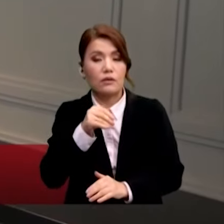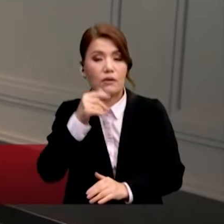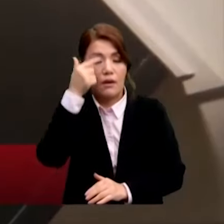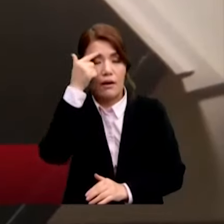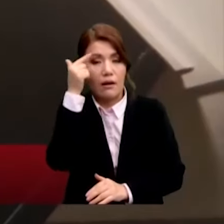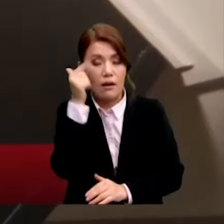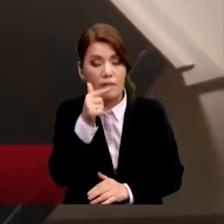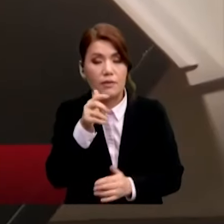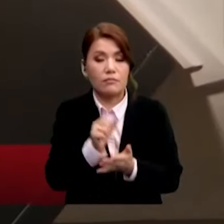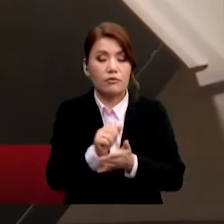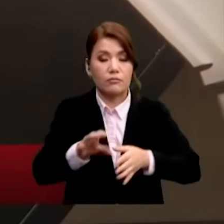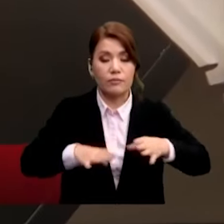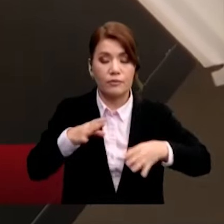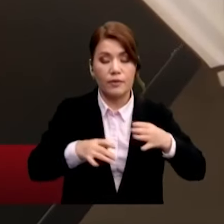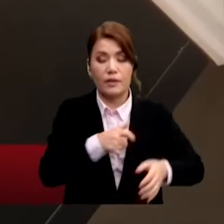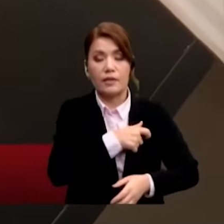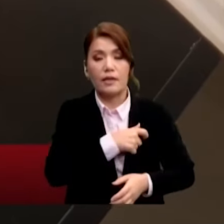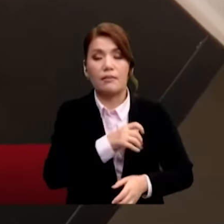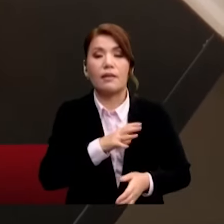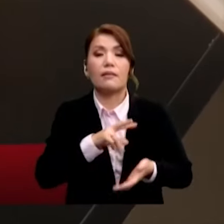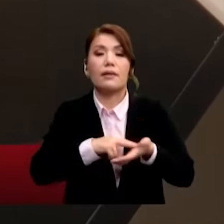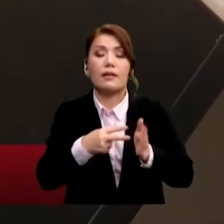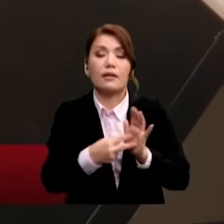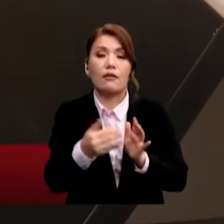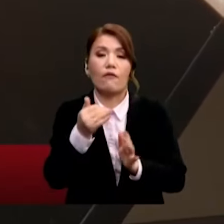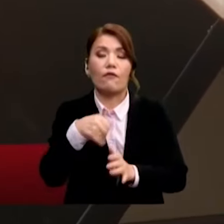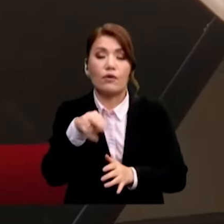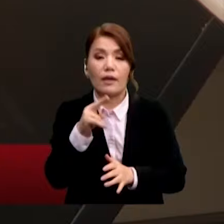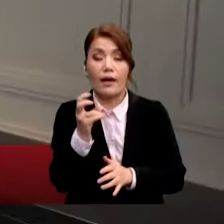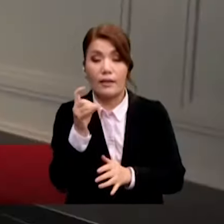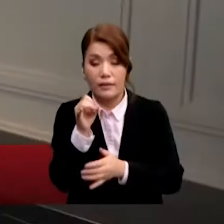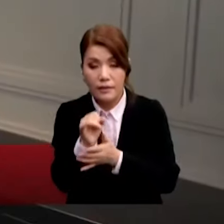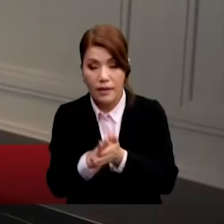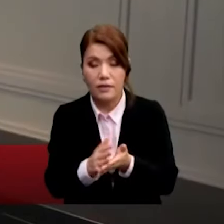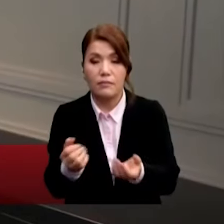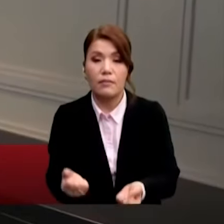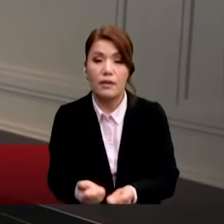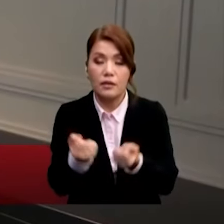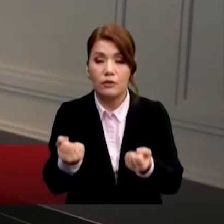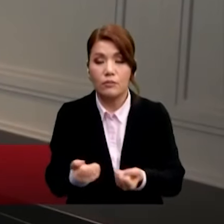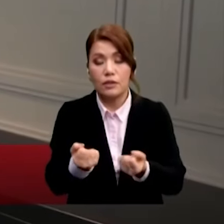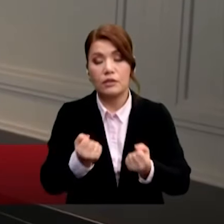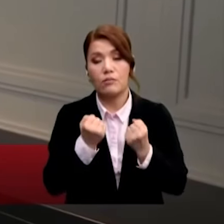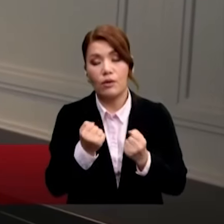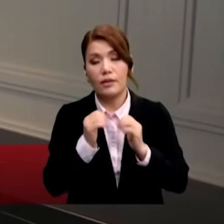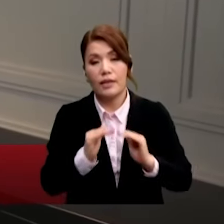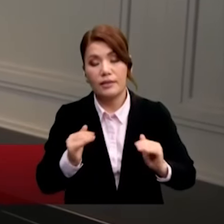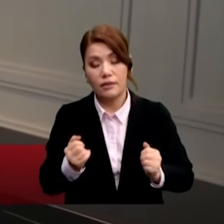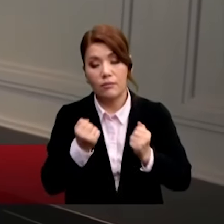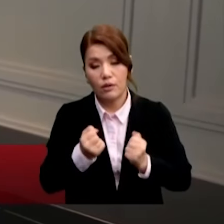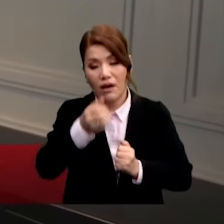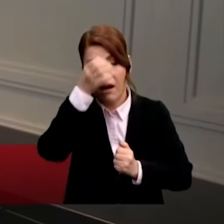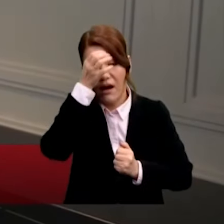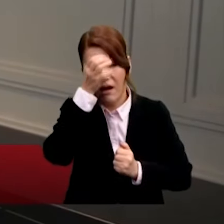очень грамотными, с очень сильными тренерами. В планах у благотворительного фонда «Халык» и дальше поддерживать спорт,